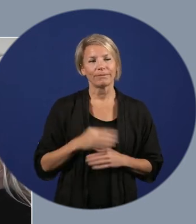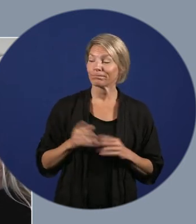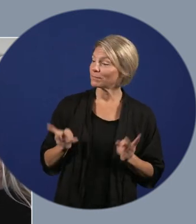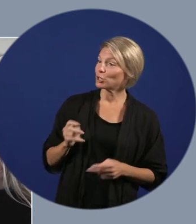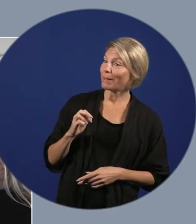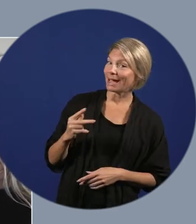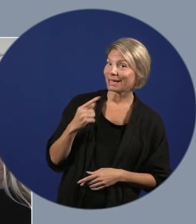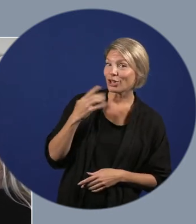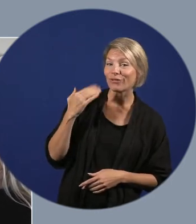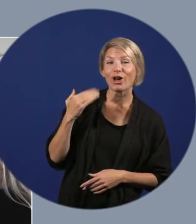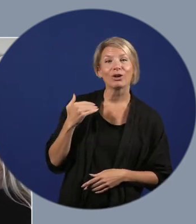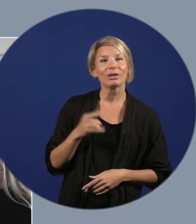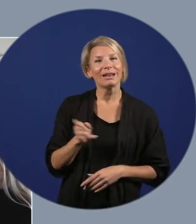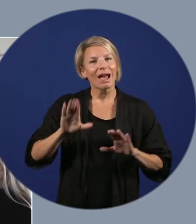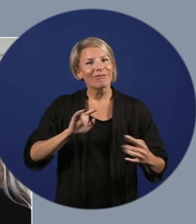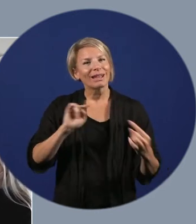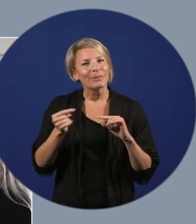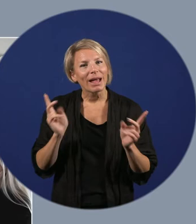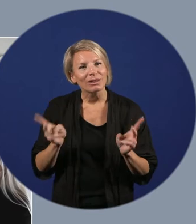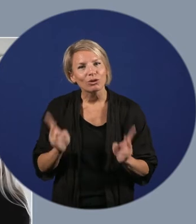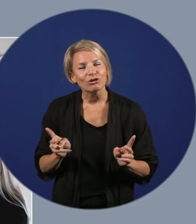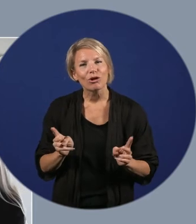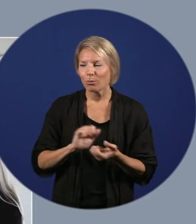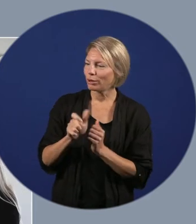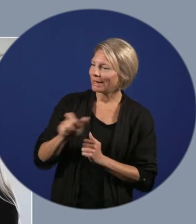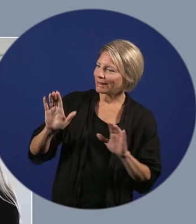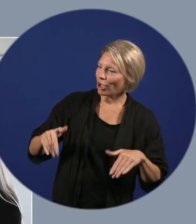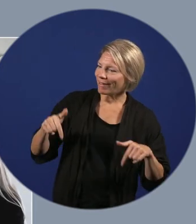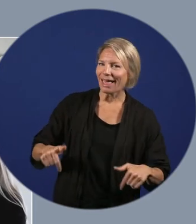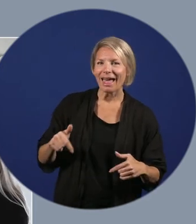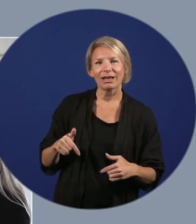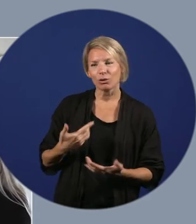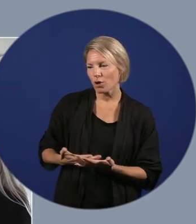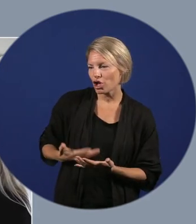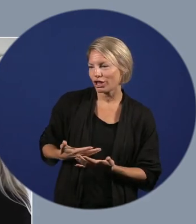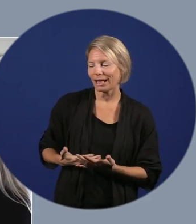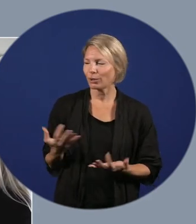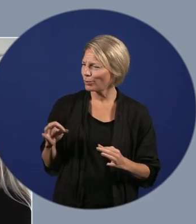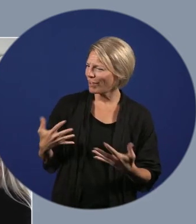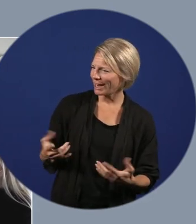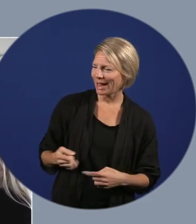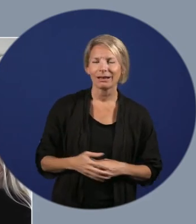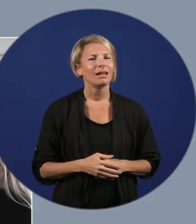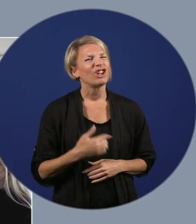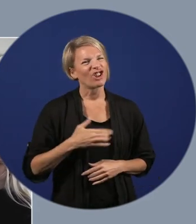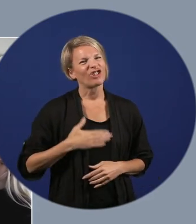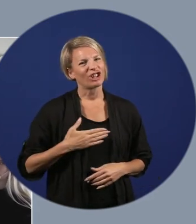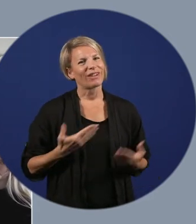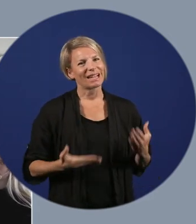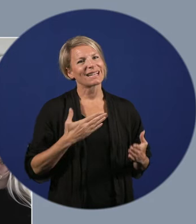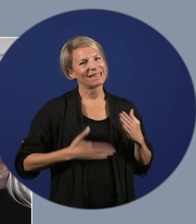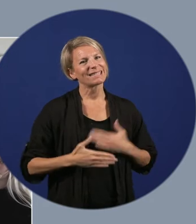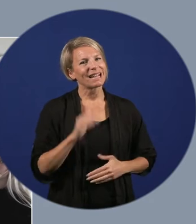sa här innan så har ni haft en debatt där politiker har varit här och pratat. Hur var det? Jag tyckte att det var ganska intressant